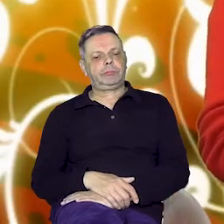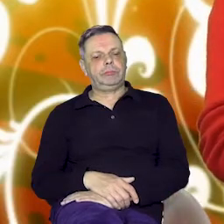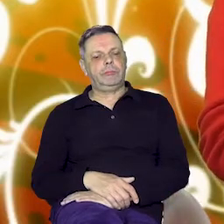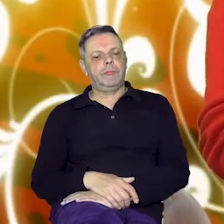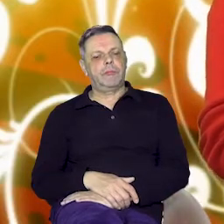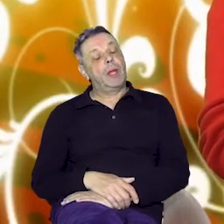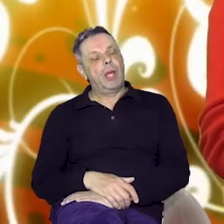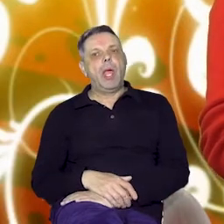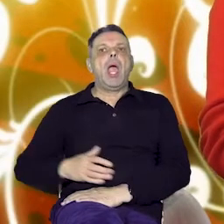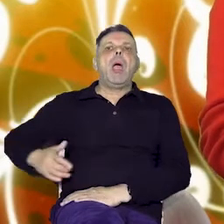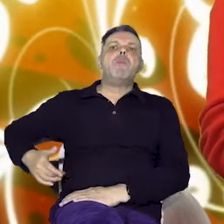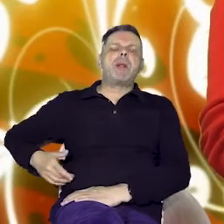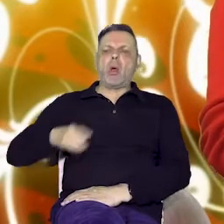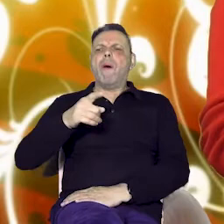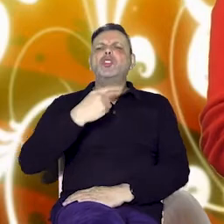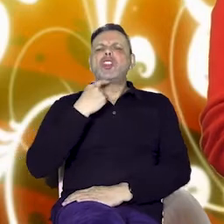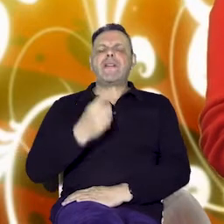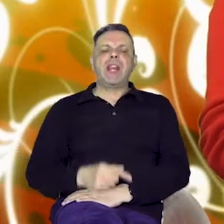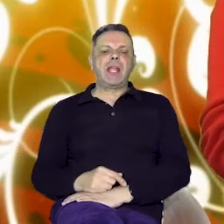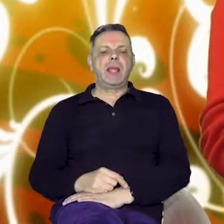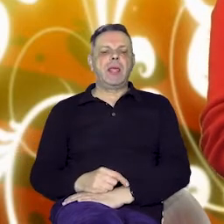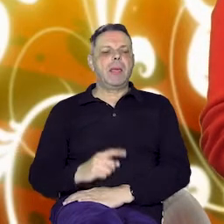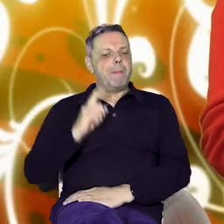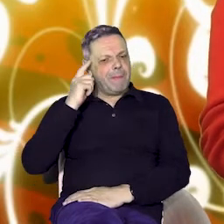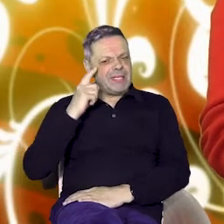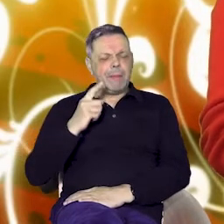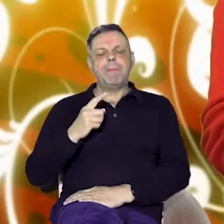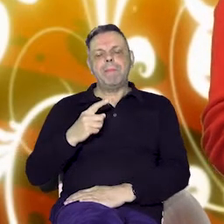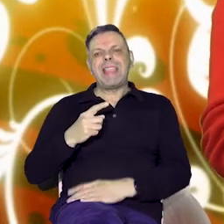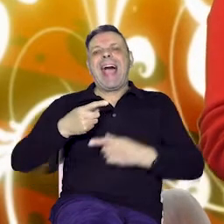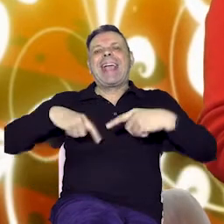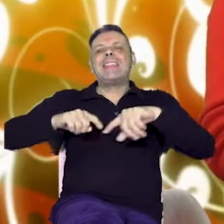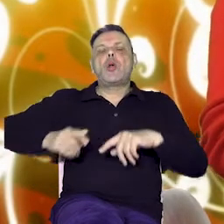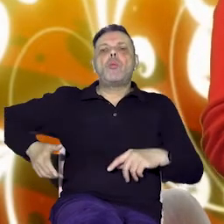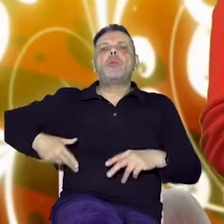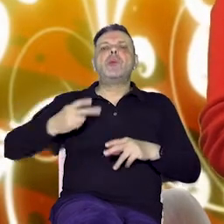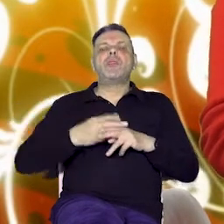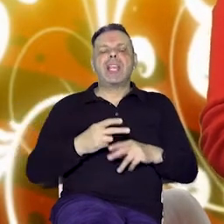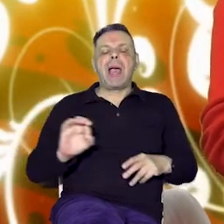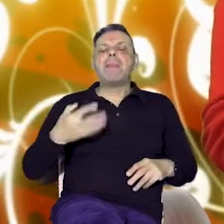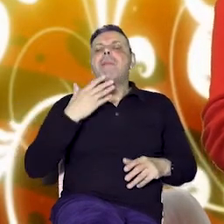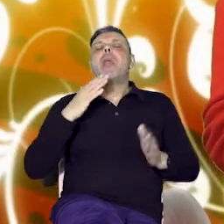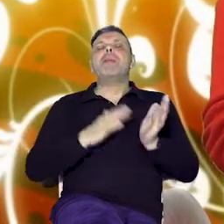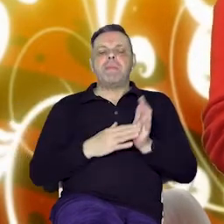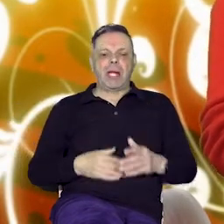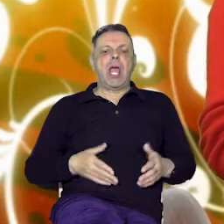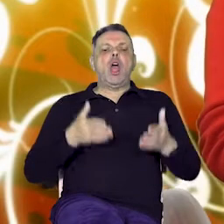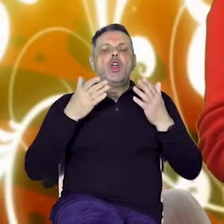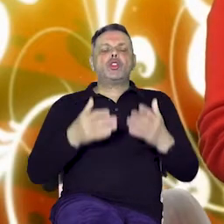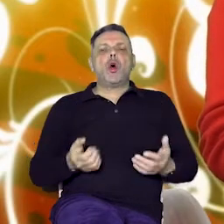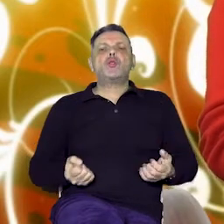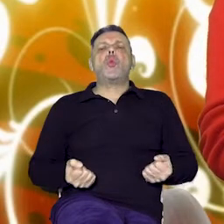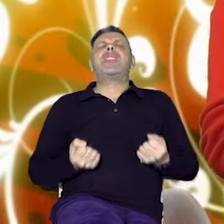ovo što ste rekli. U stvari, mislim da kategorija bubrežnih bolesnika najbolji primjer za to. To su jako